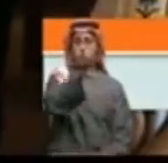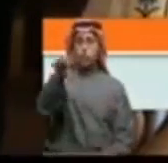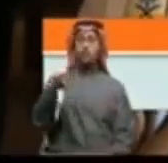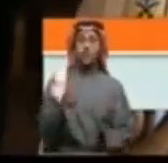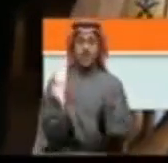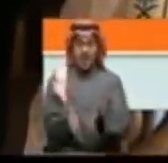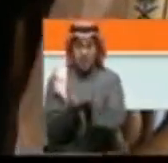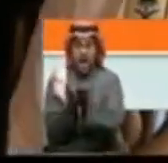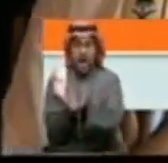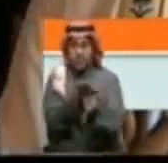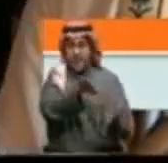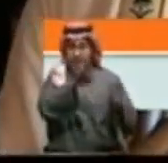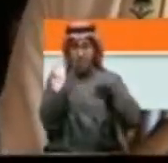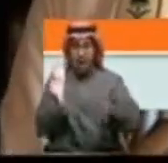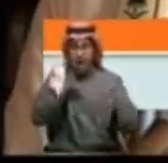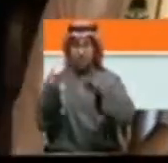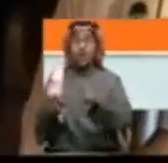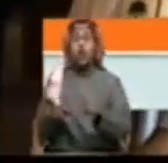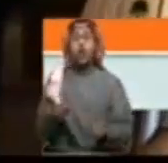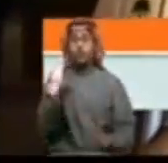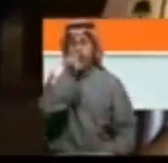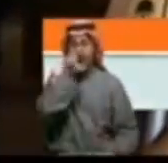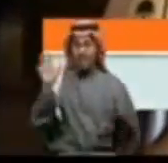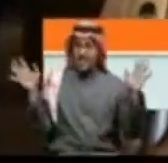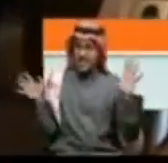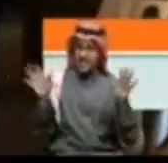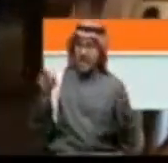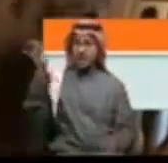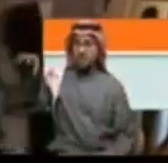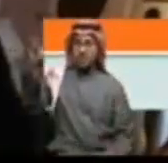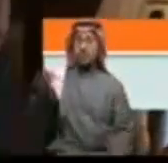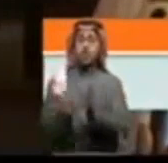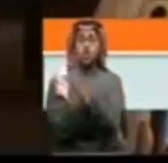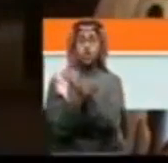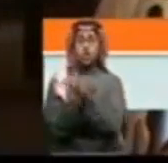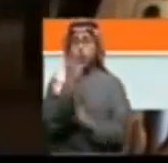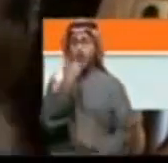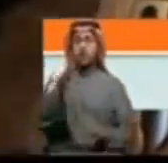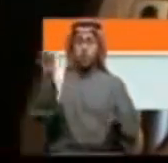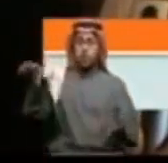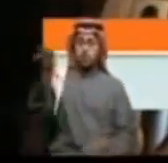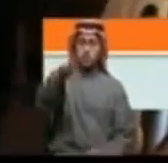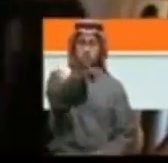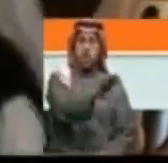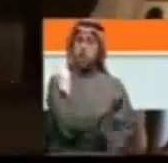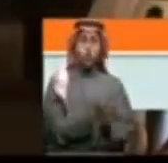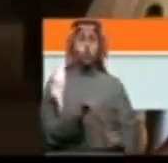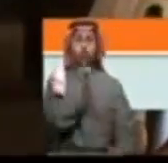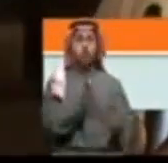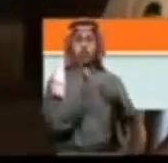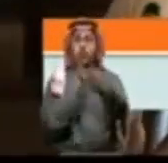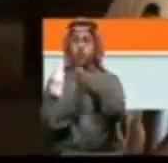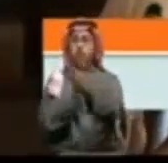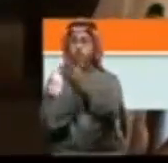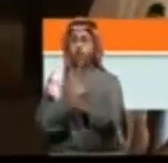البحري، هناك أيضا ركن الصقارة، هناك النبط السوق الشعبي، فما في شيء معين كثر،